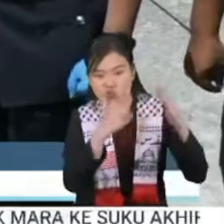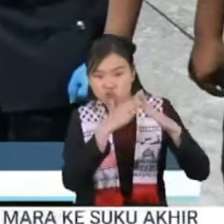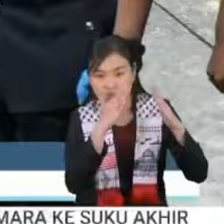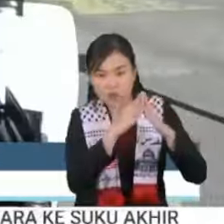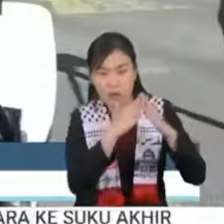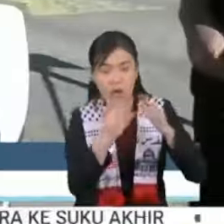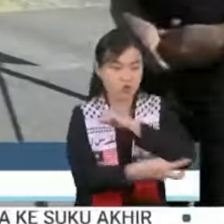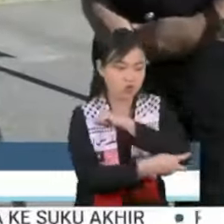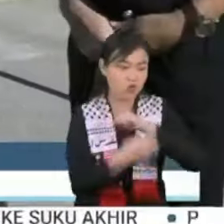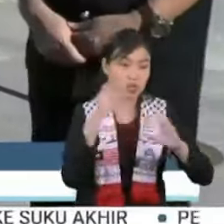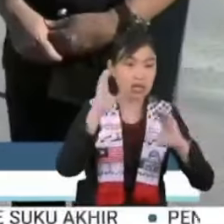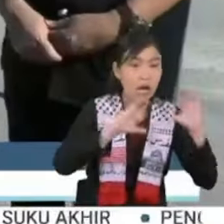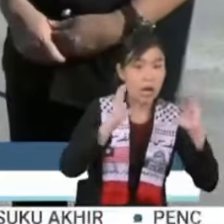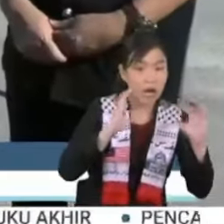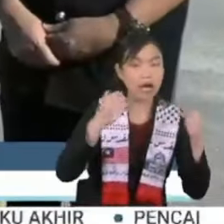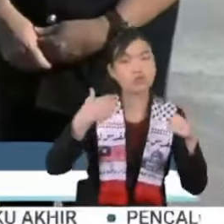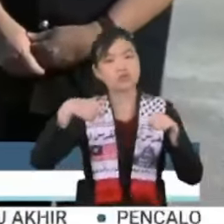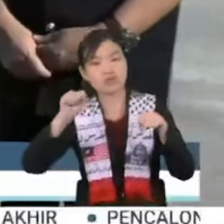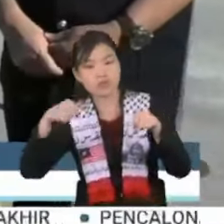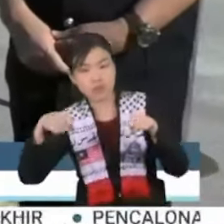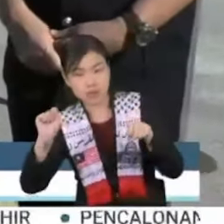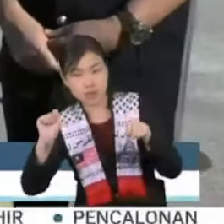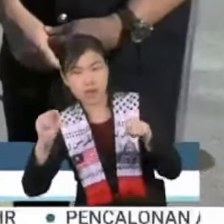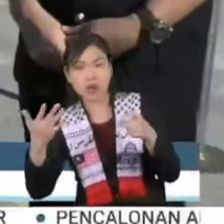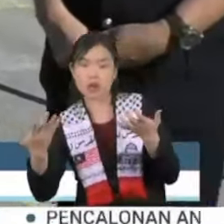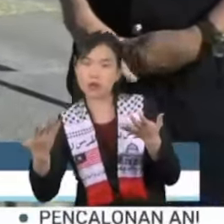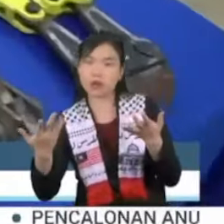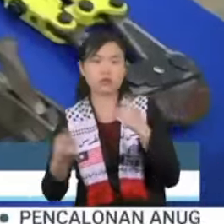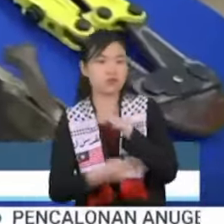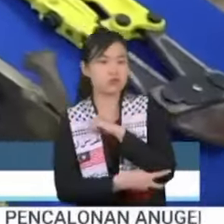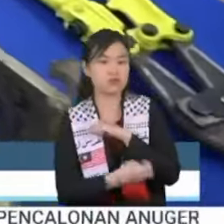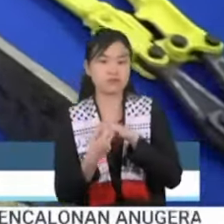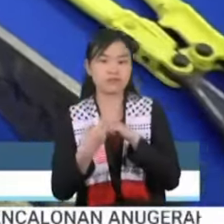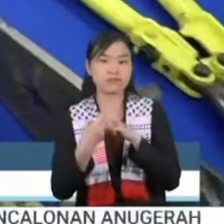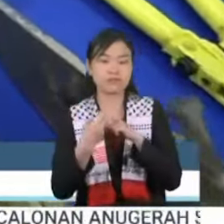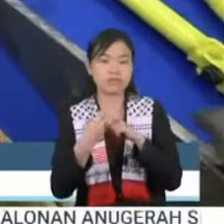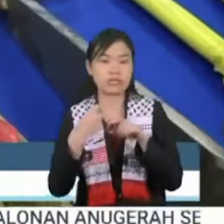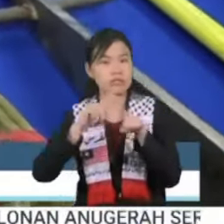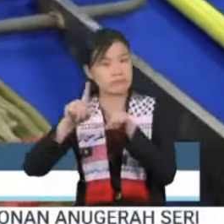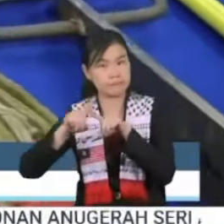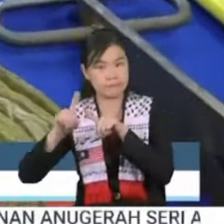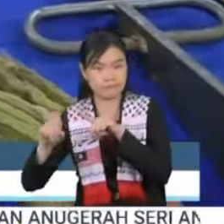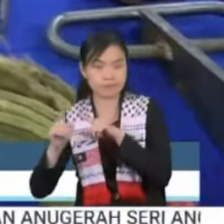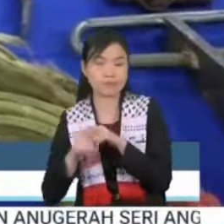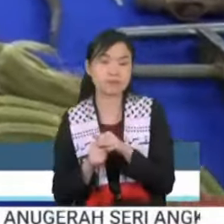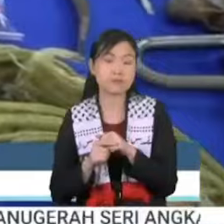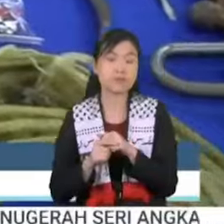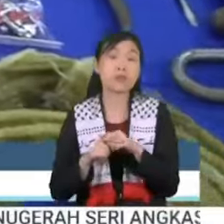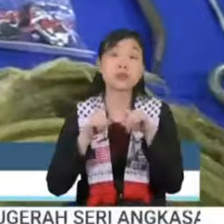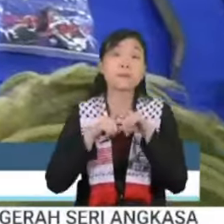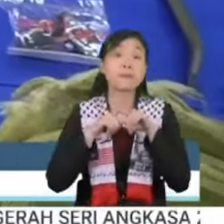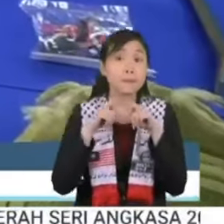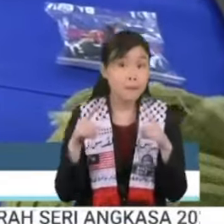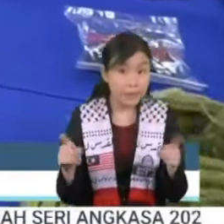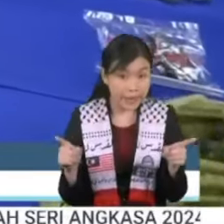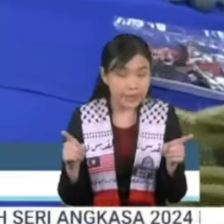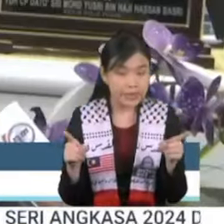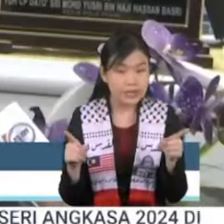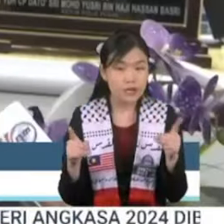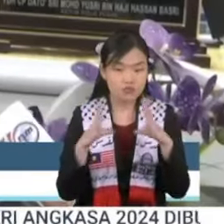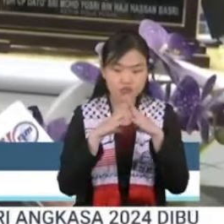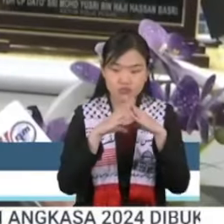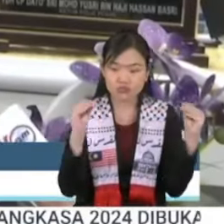motor van, curi motokar, curi motosikal dan lain-lain curi. Namun demikian, penyelesaian